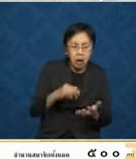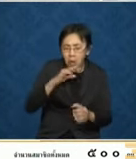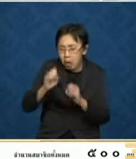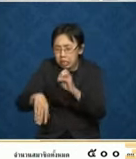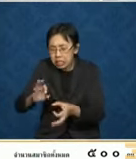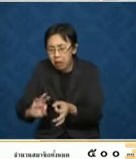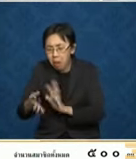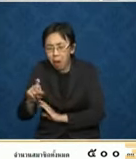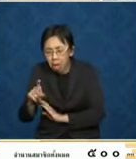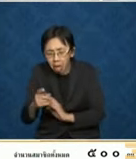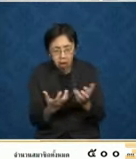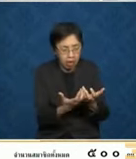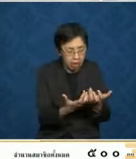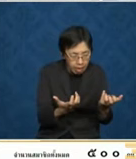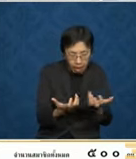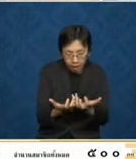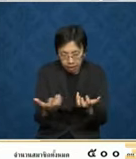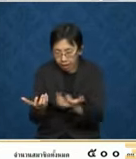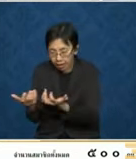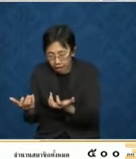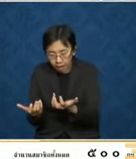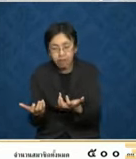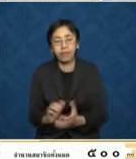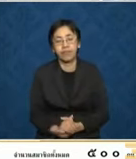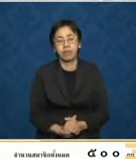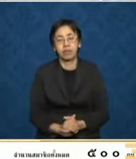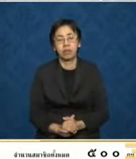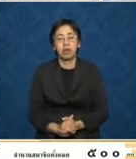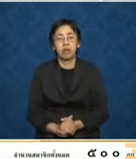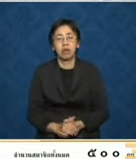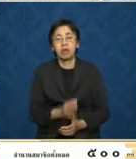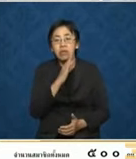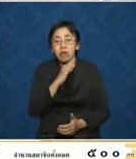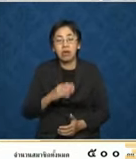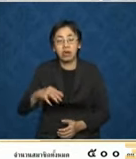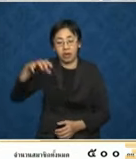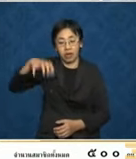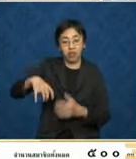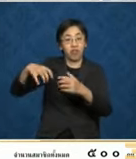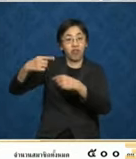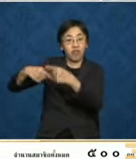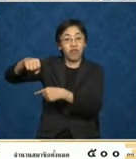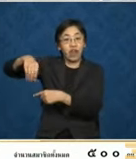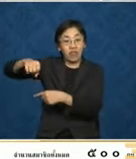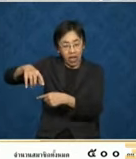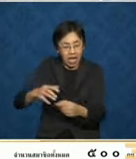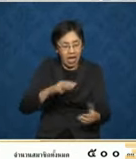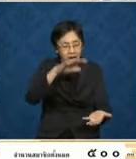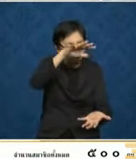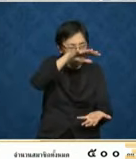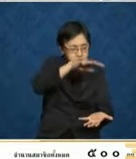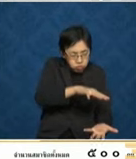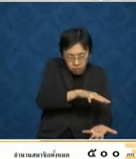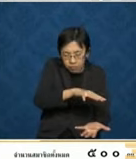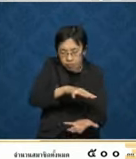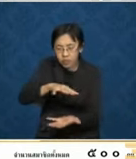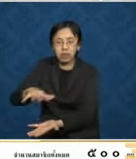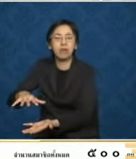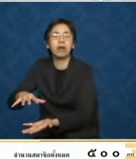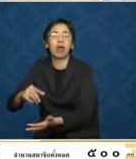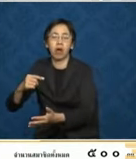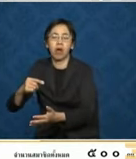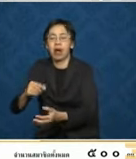นกันมาก็ต้องมีการคัดแยกซึ่งตรงนี้เนี่ยถามว่าขยะเข้าไปในโรงงานไฟฟ้าเนี่ยที่จะผลิตเนี่ยมันก็เหลือแค่ครึ่งเดียวก็เรียนกับท่านประธานครับว่